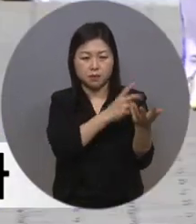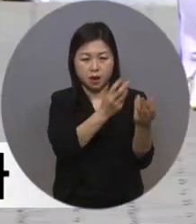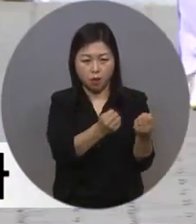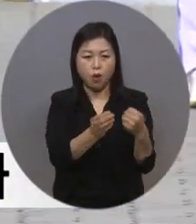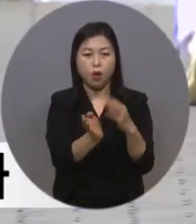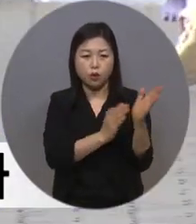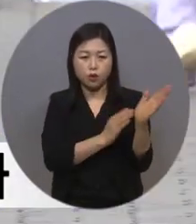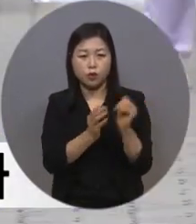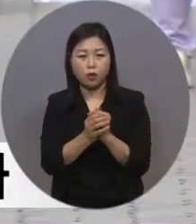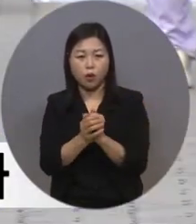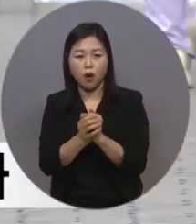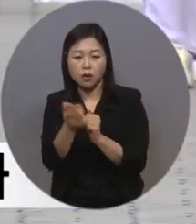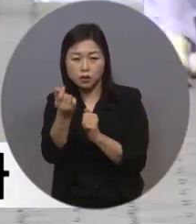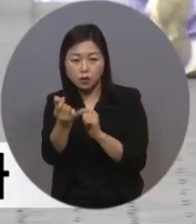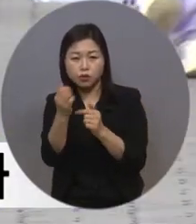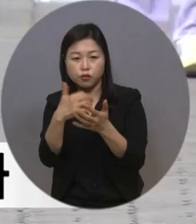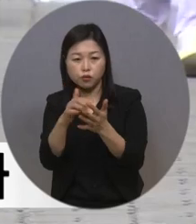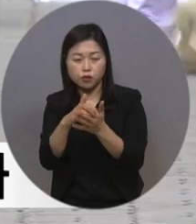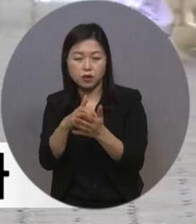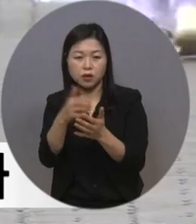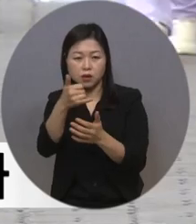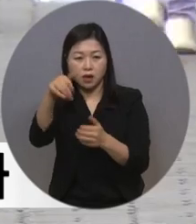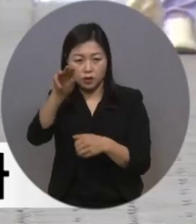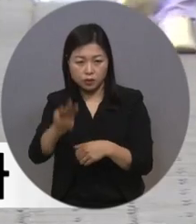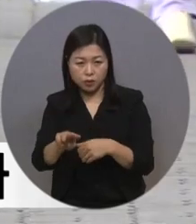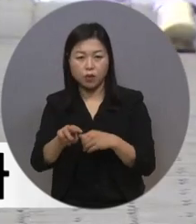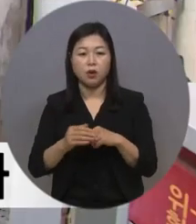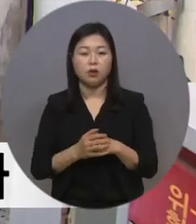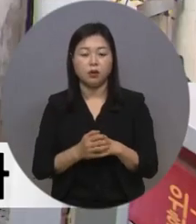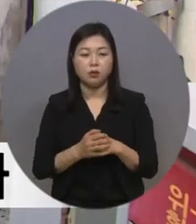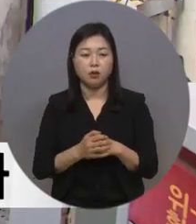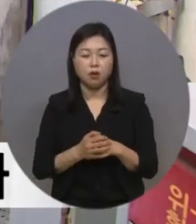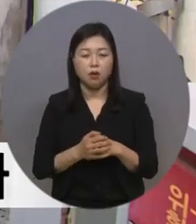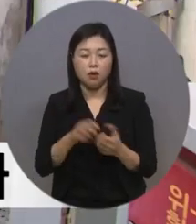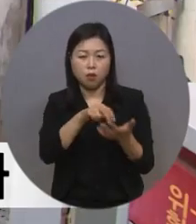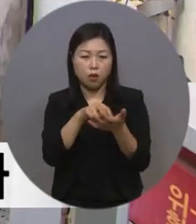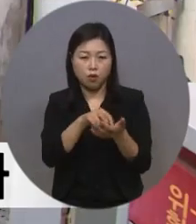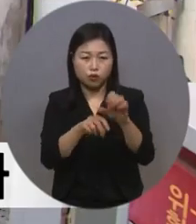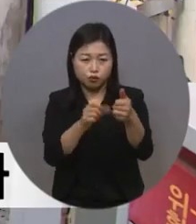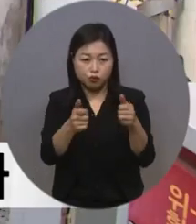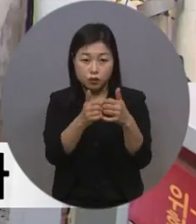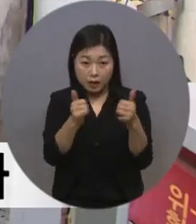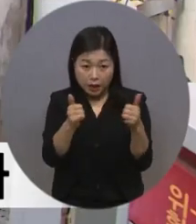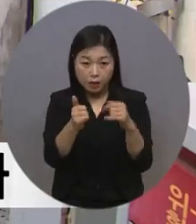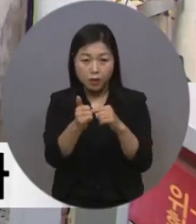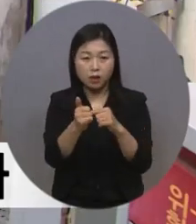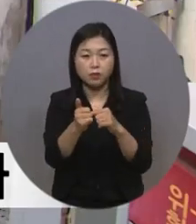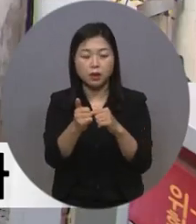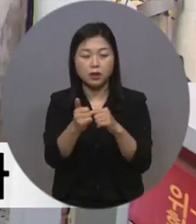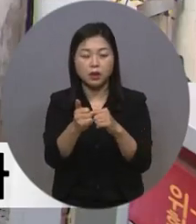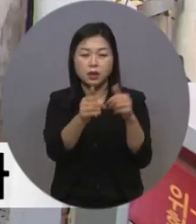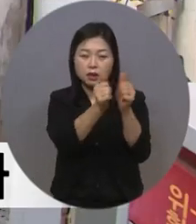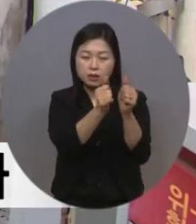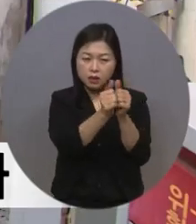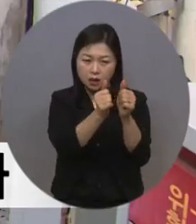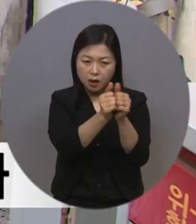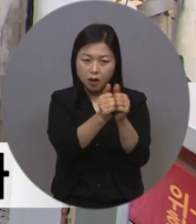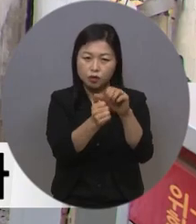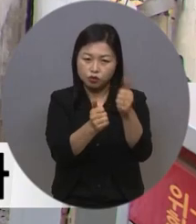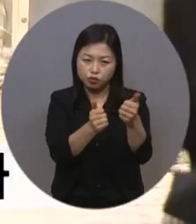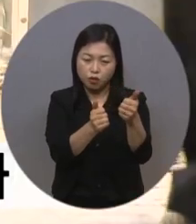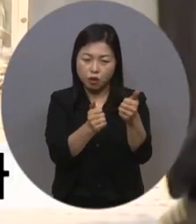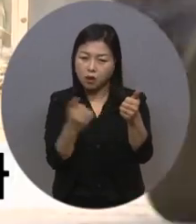지역은 세종이었습니다. 한편 고독사 사망자 수는 해마다 남성이 여성에 비해 4배 이상 많았는데